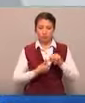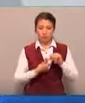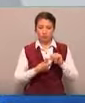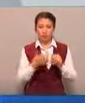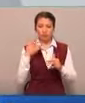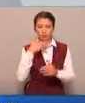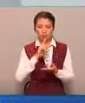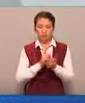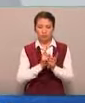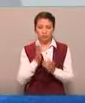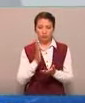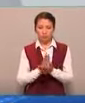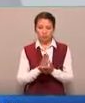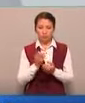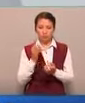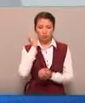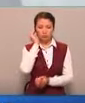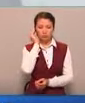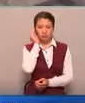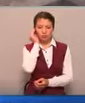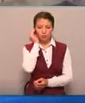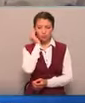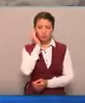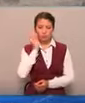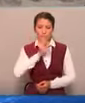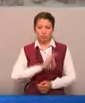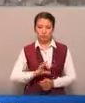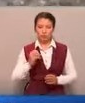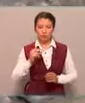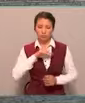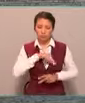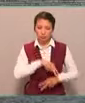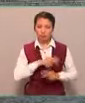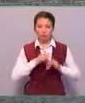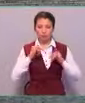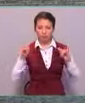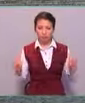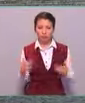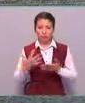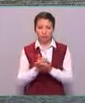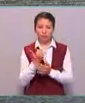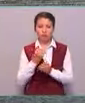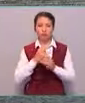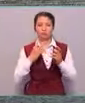да біршама өзгеріс бар. Сонымен бірге өңір тұрғындарының еңбек өнімділігін арттыру мен табысты еселеу жайы жоспардан тыс қалмаған.